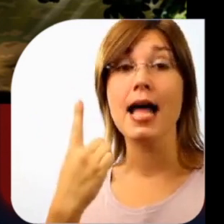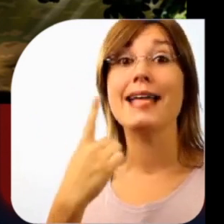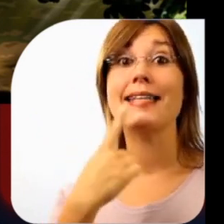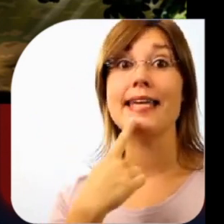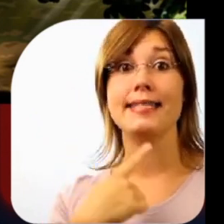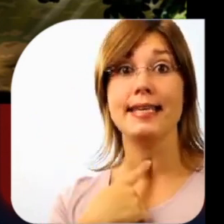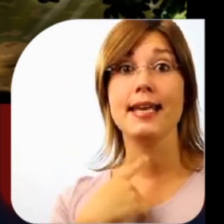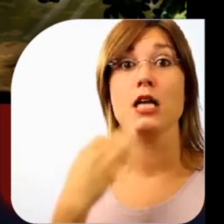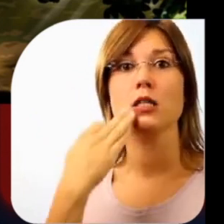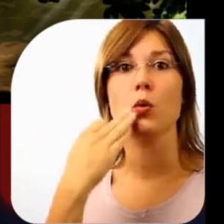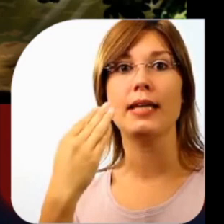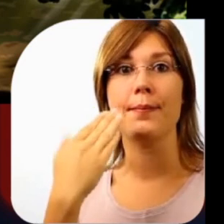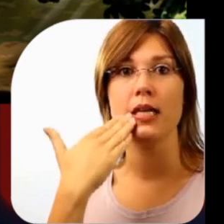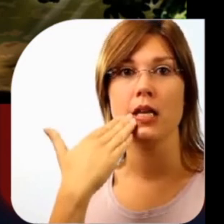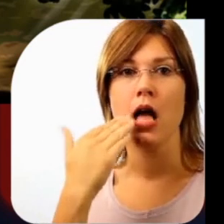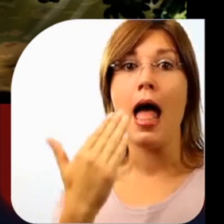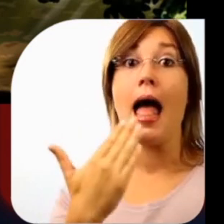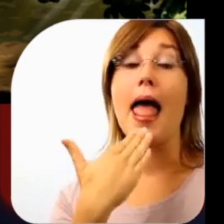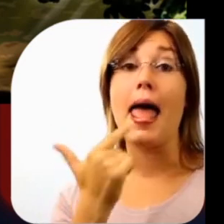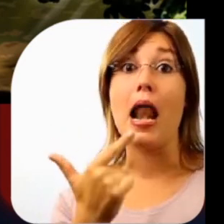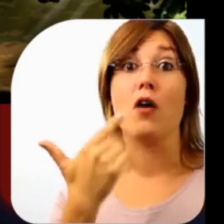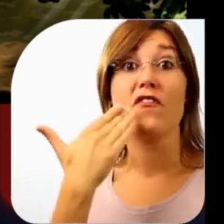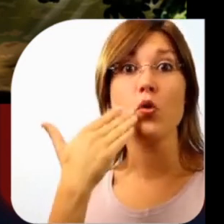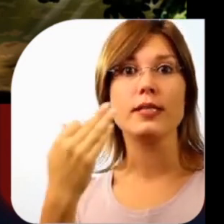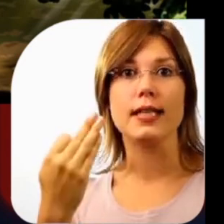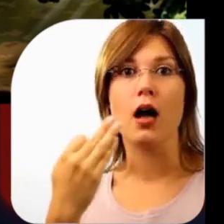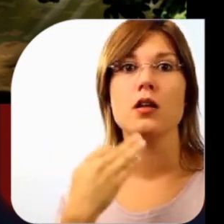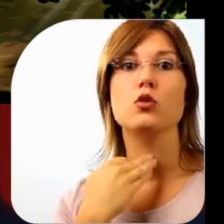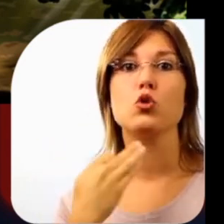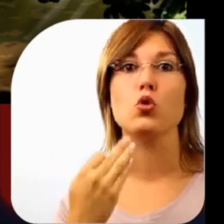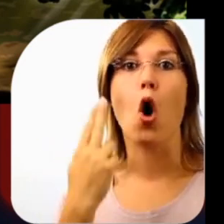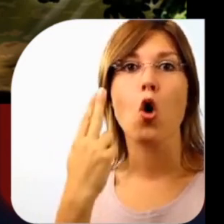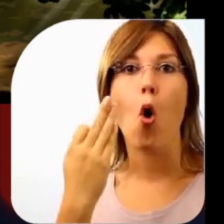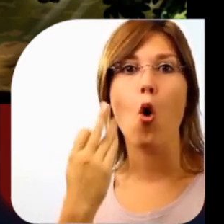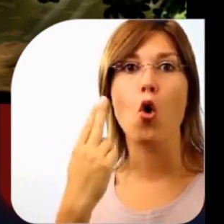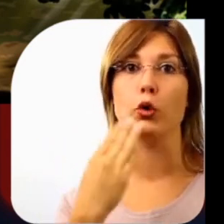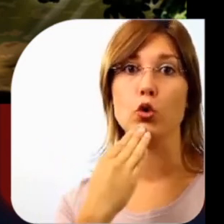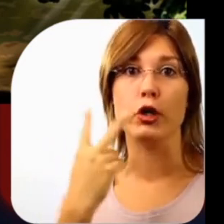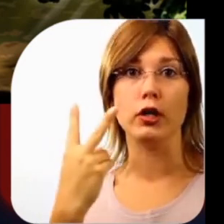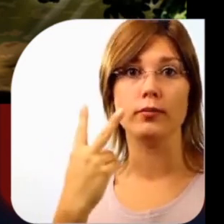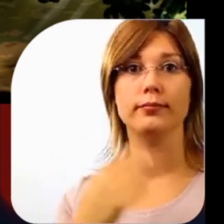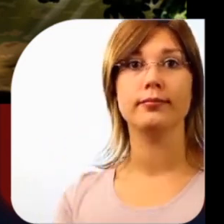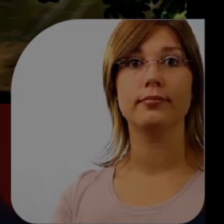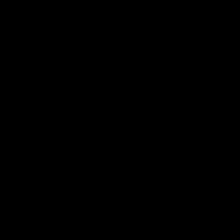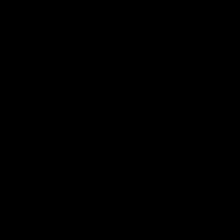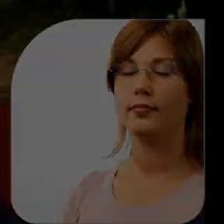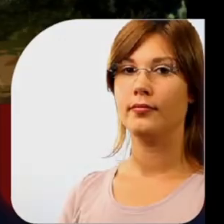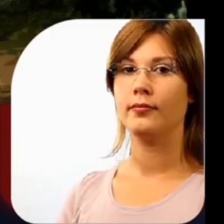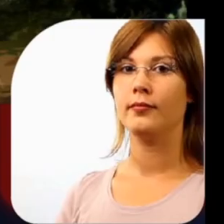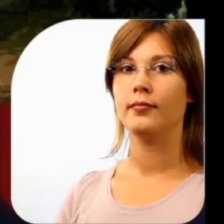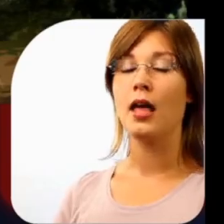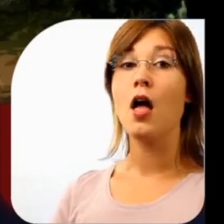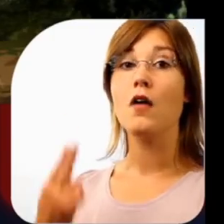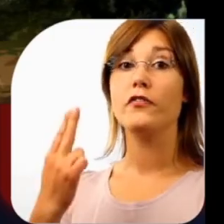décida d'aider son amie. Elle fonça sur Croconouille.